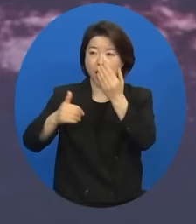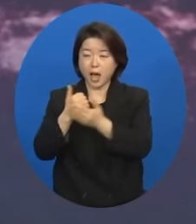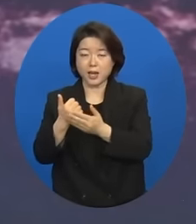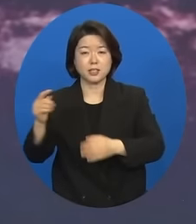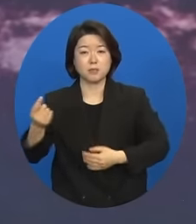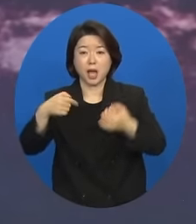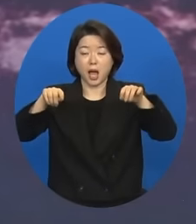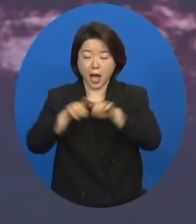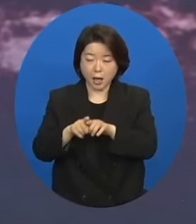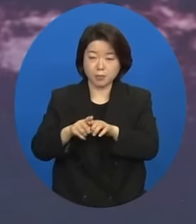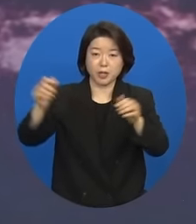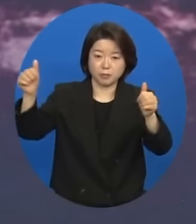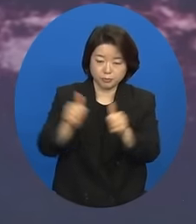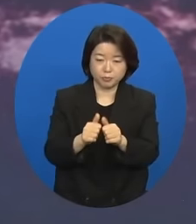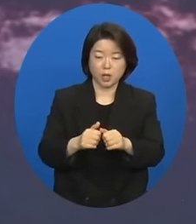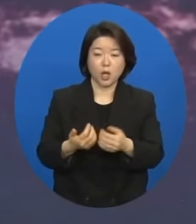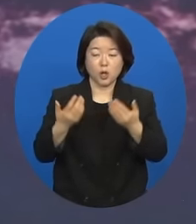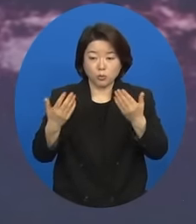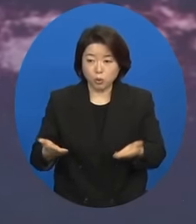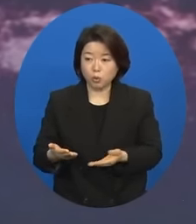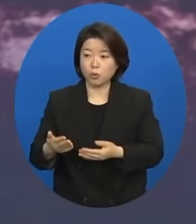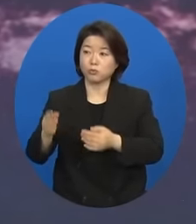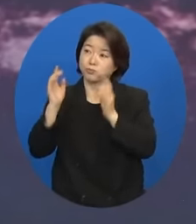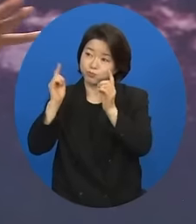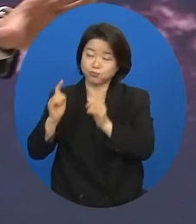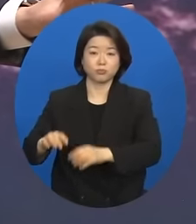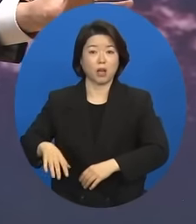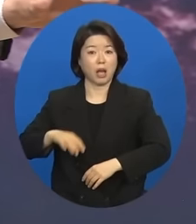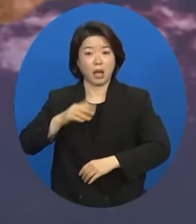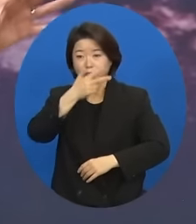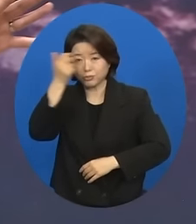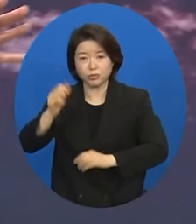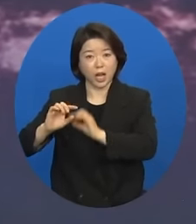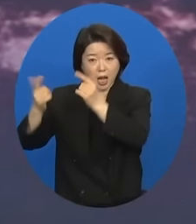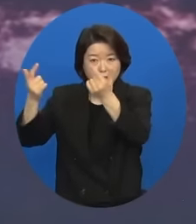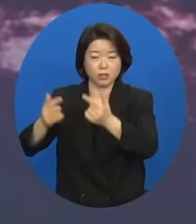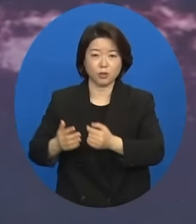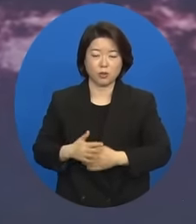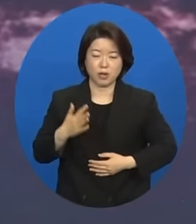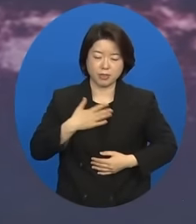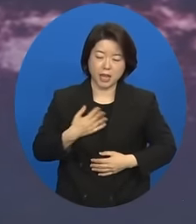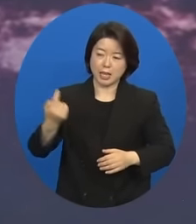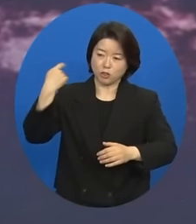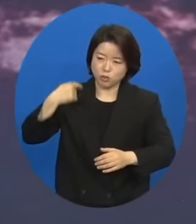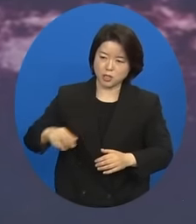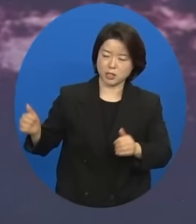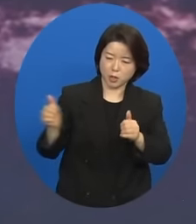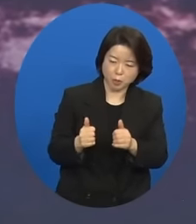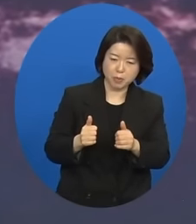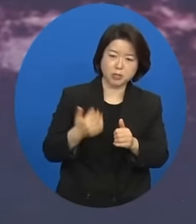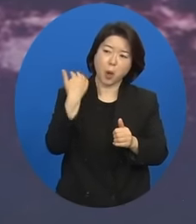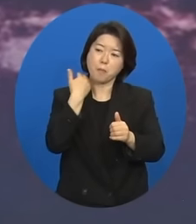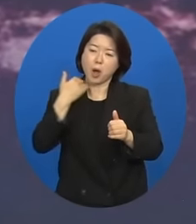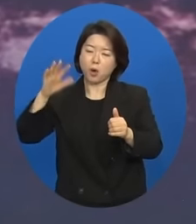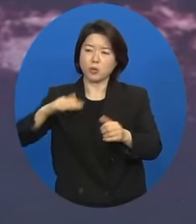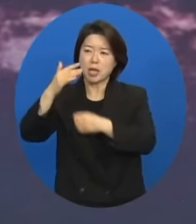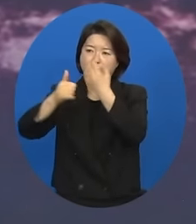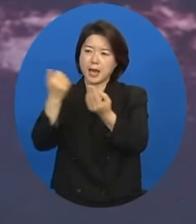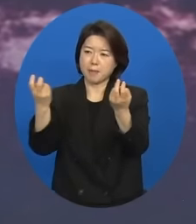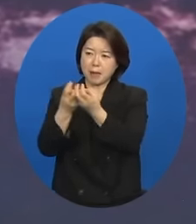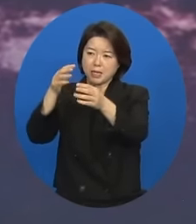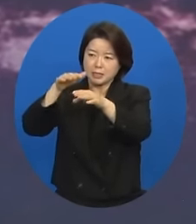쉬고 주무시는 것이 아니라 우리의 뒤에서 옆에서 보이지 않는 곳에서 하나님의 방식대로